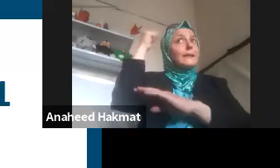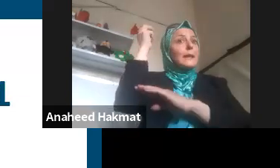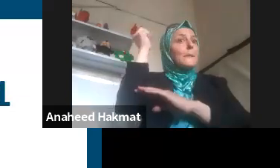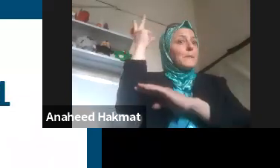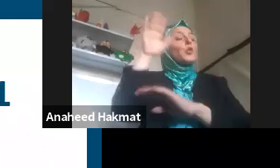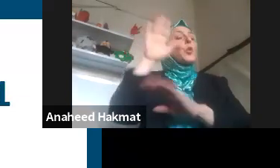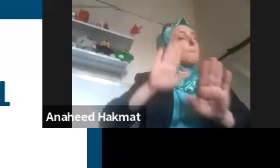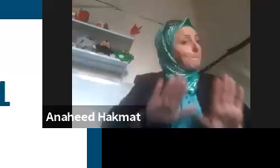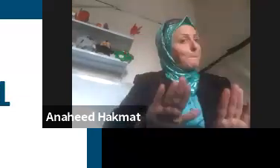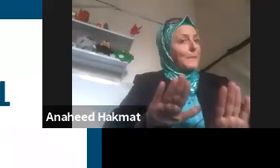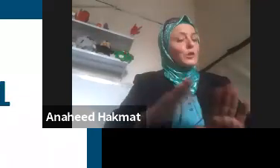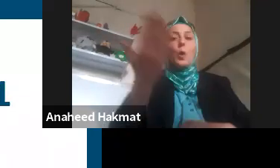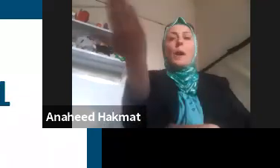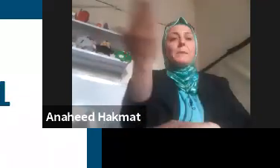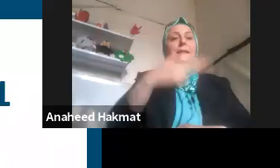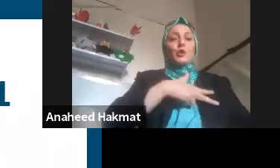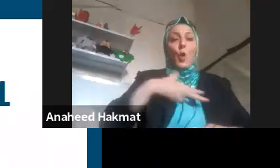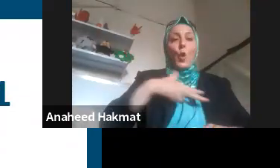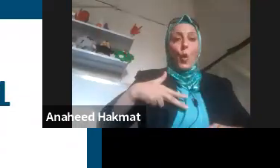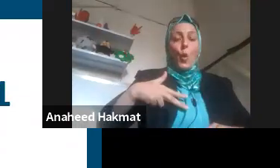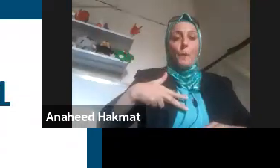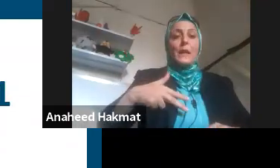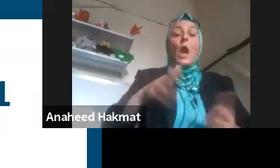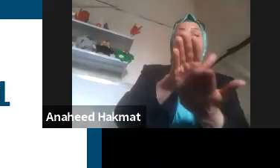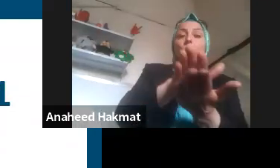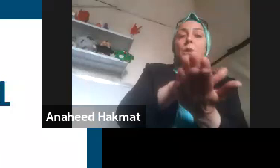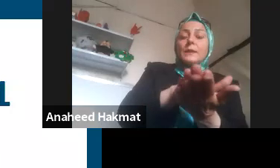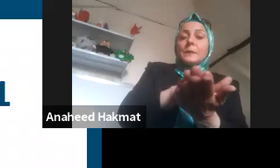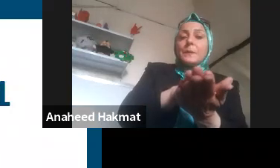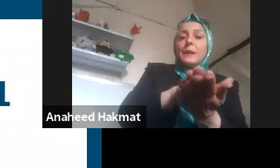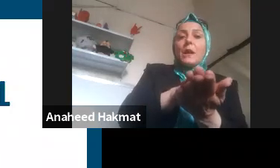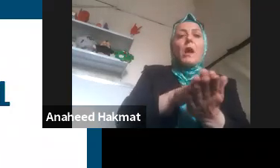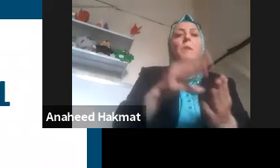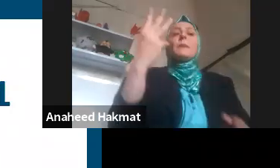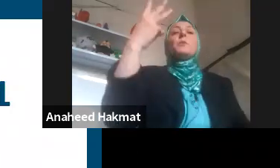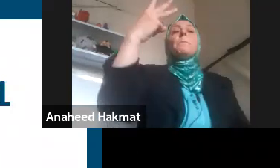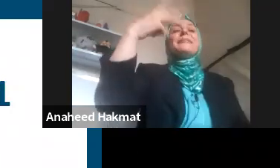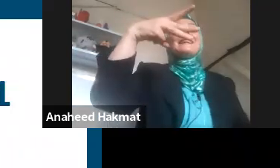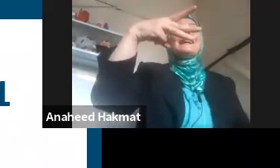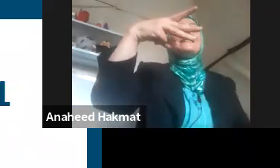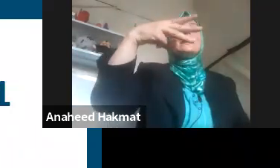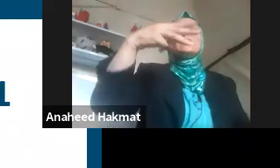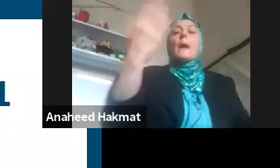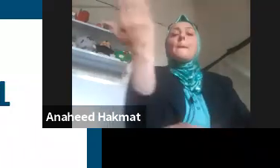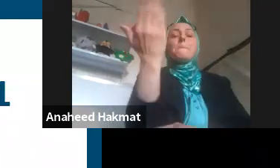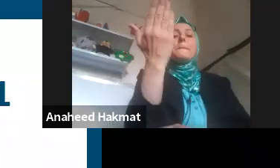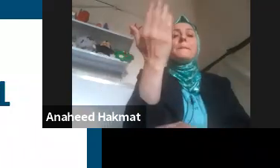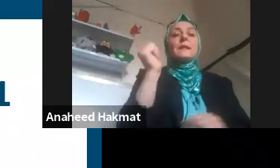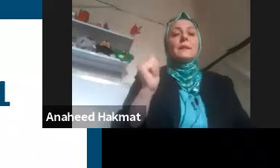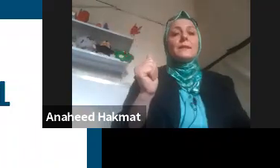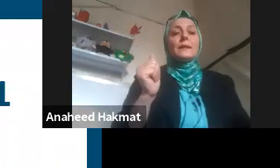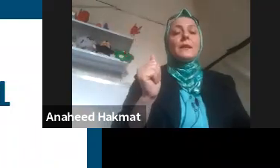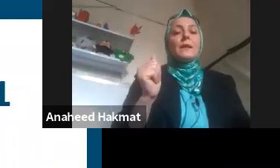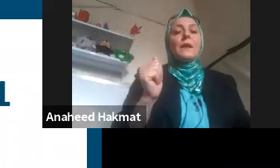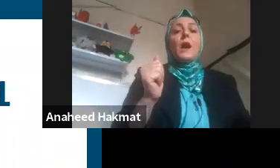بعده نموذجي، والتطبيق تبعه عم بيكون بس بـ30 مدرسة. كرمل هيك الاستراتيجية تبع